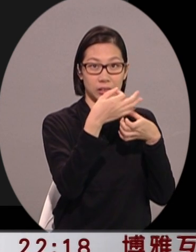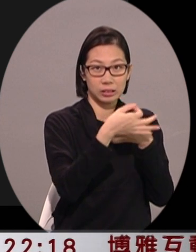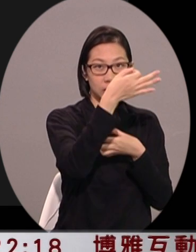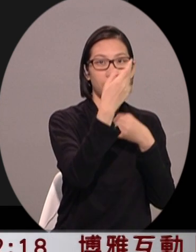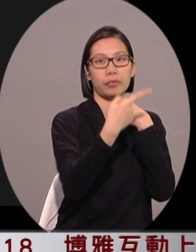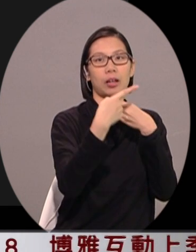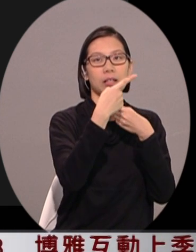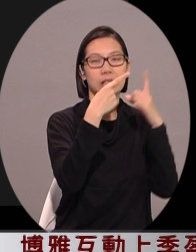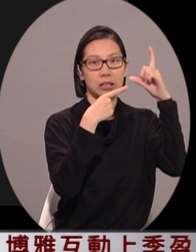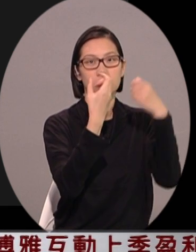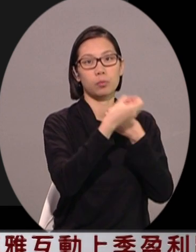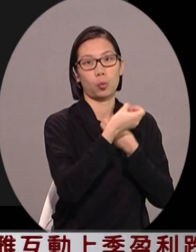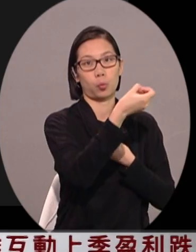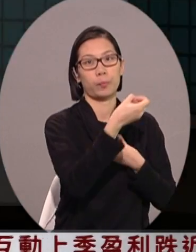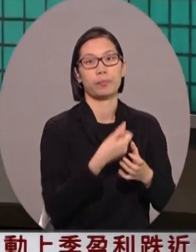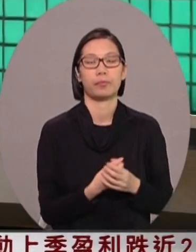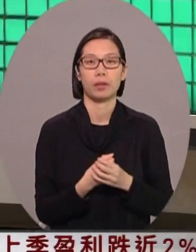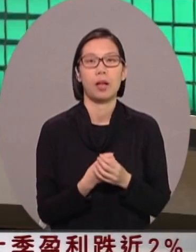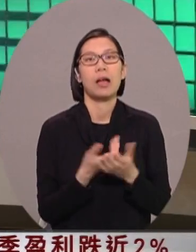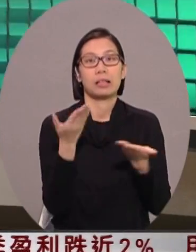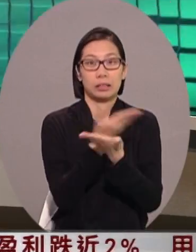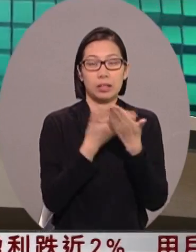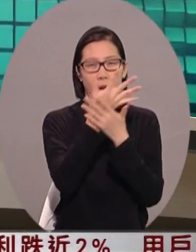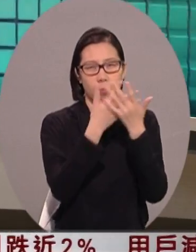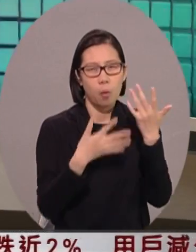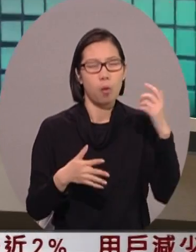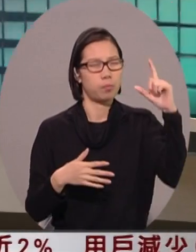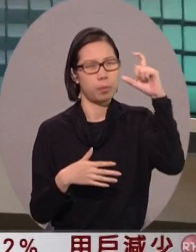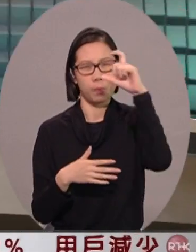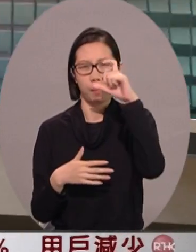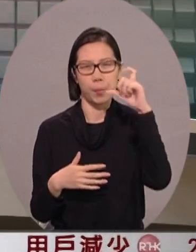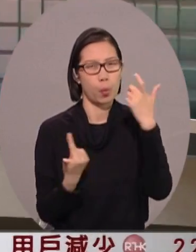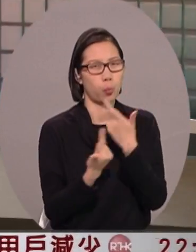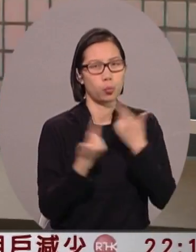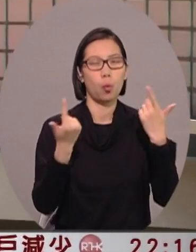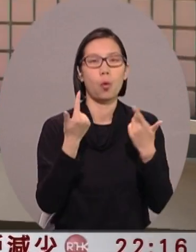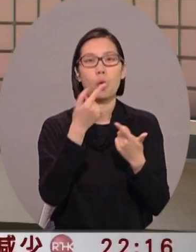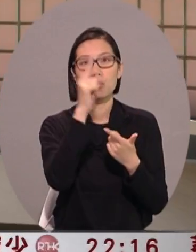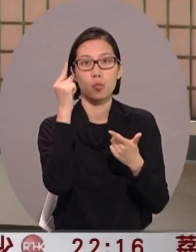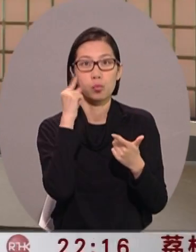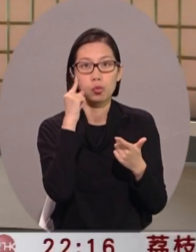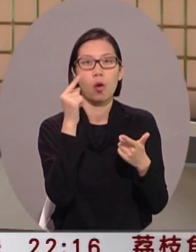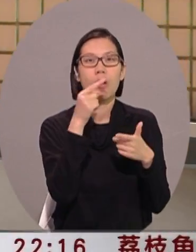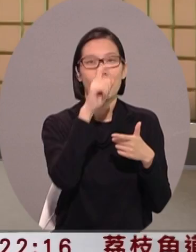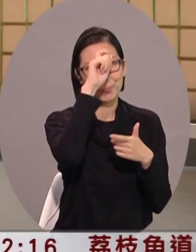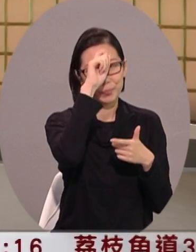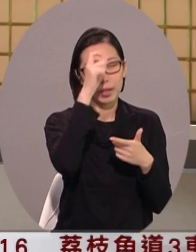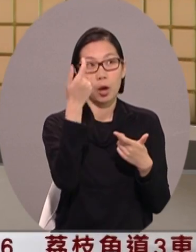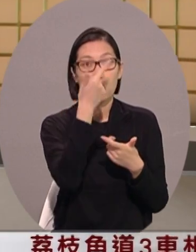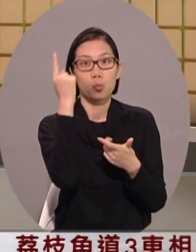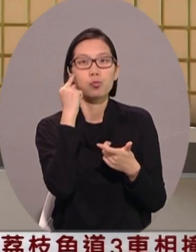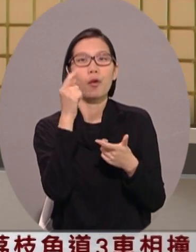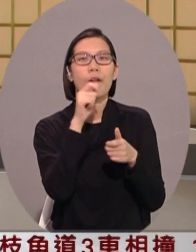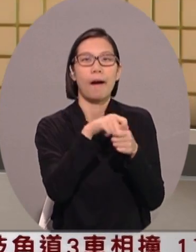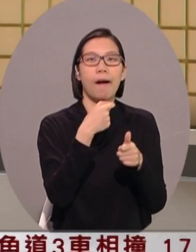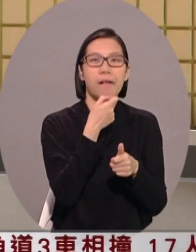上第一支自拍棍。社交網絡上嘅自拍照多到驚人，有人為咗留念，有人為咗呃 like， 為咗自拍，你